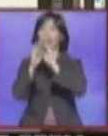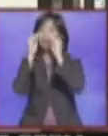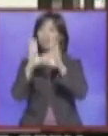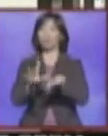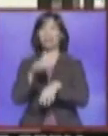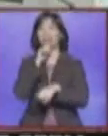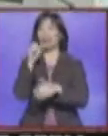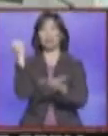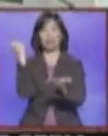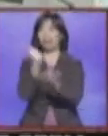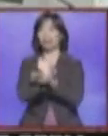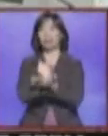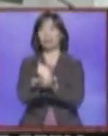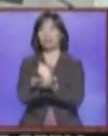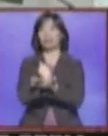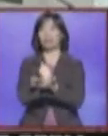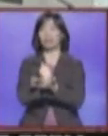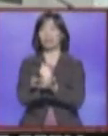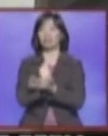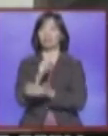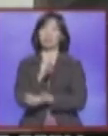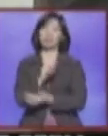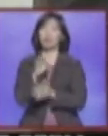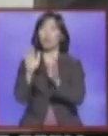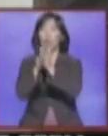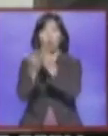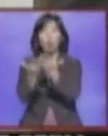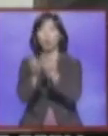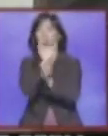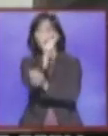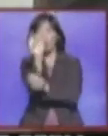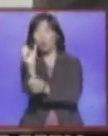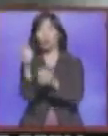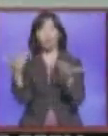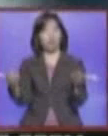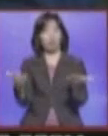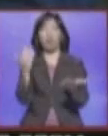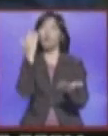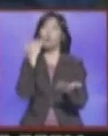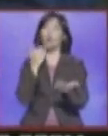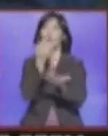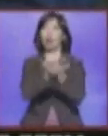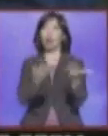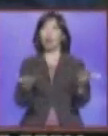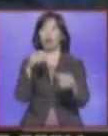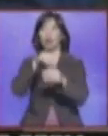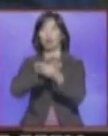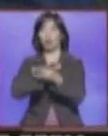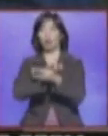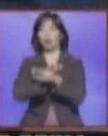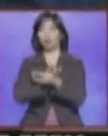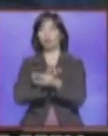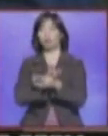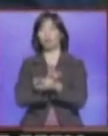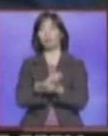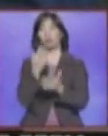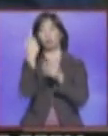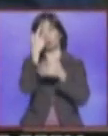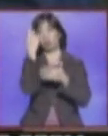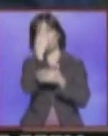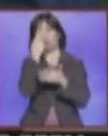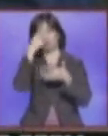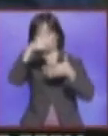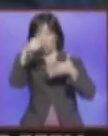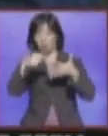ng MTC, walang sapat na libro sa library at kulang-kulang na pasilidad. Because of that, we cannot accept the